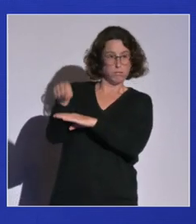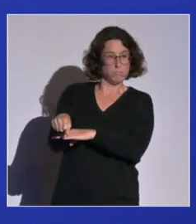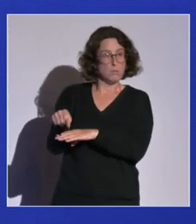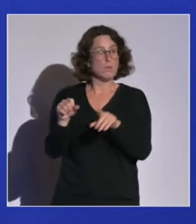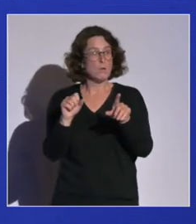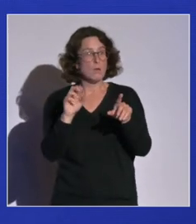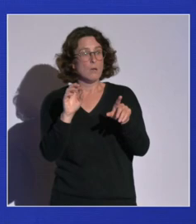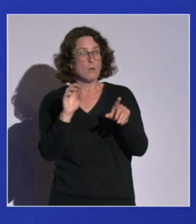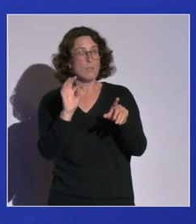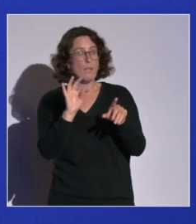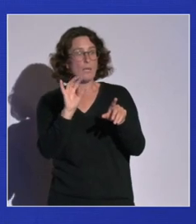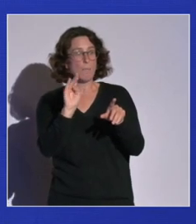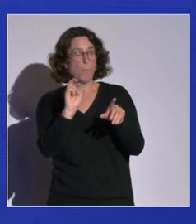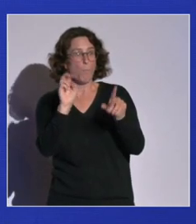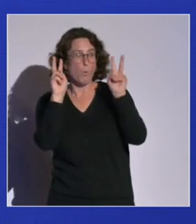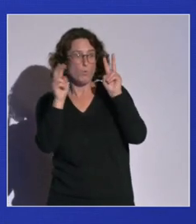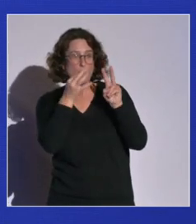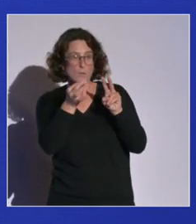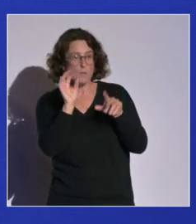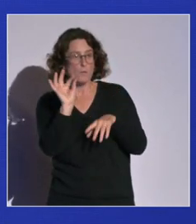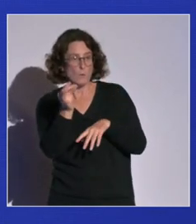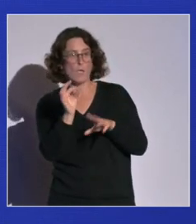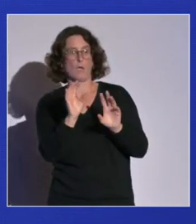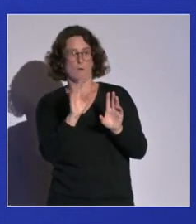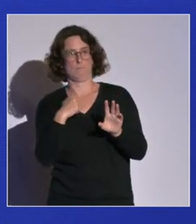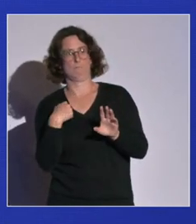donc j'enregistre son oui sans réticence.